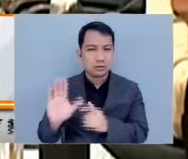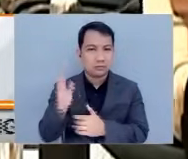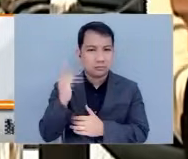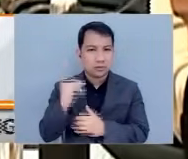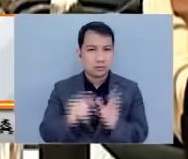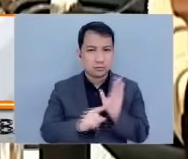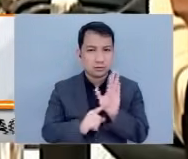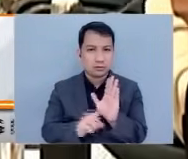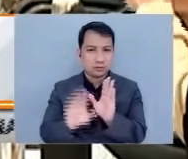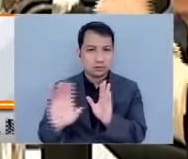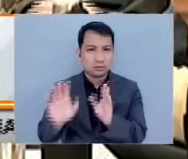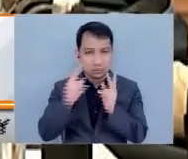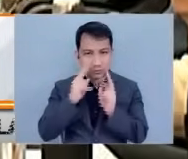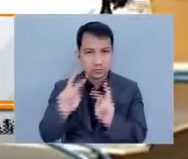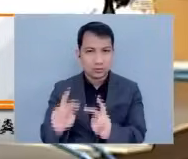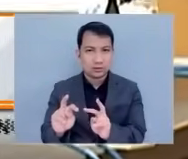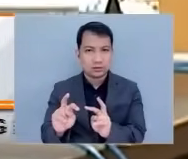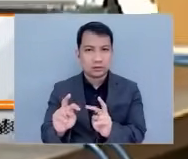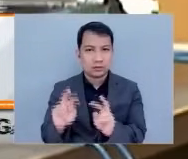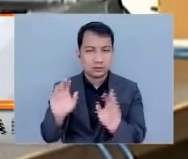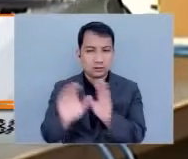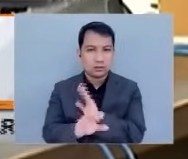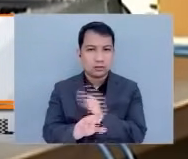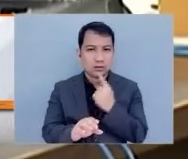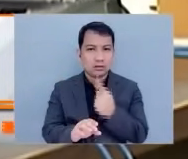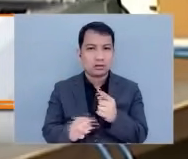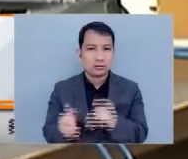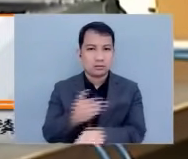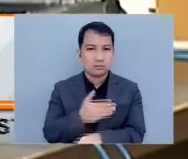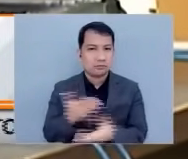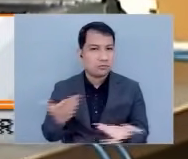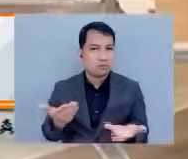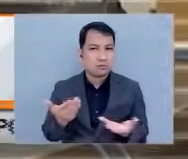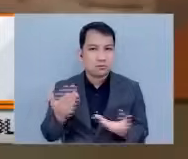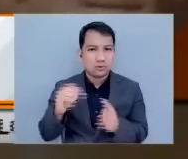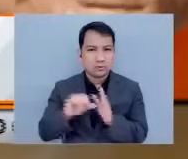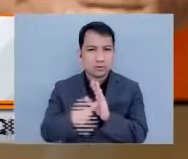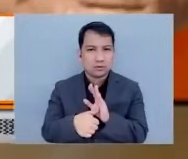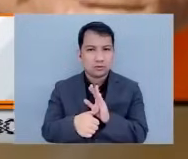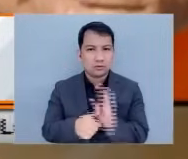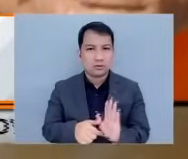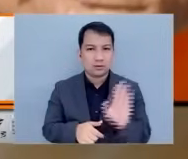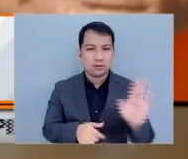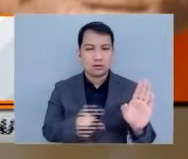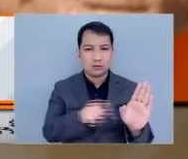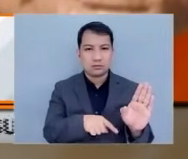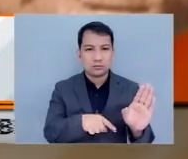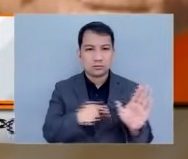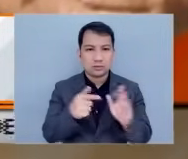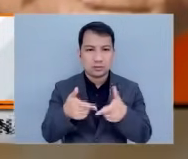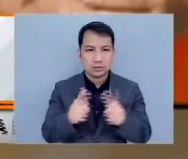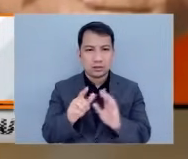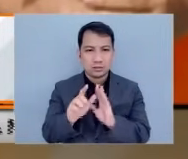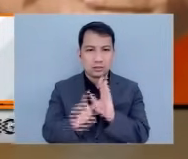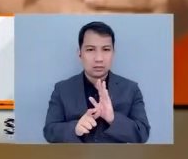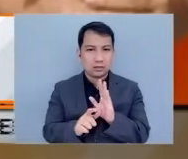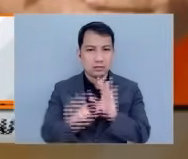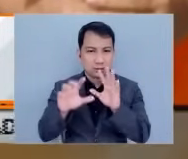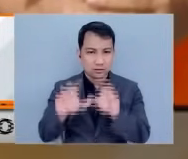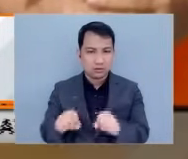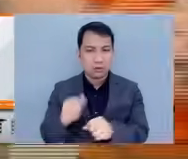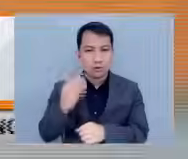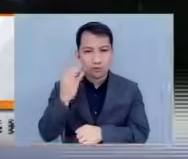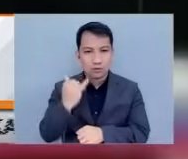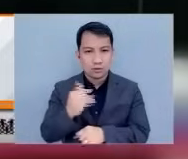mga testigo sa krimen. Sa kabilang banda, wala na raw puntong habulin pa kung legal o hindi ang pag-aresto kina Direk